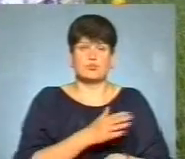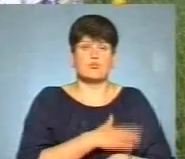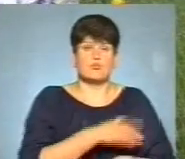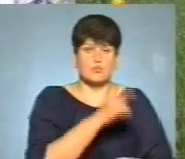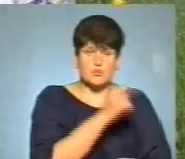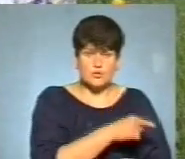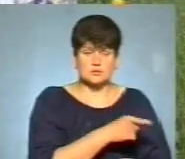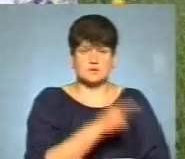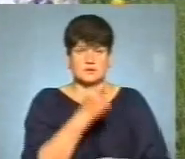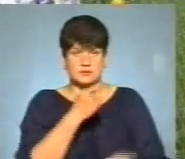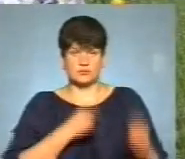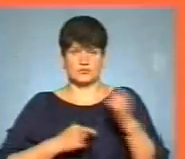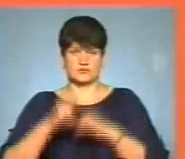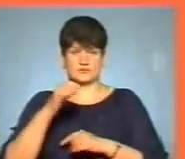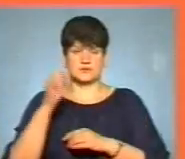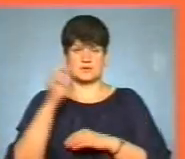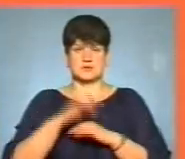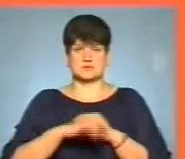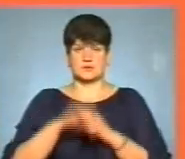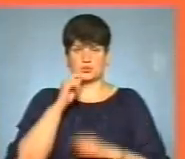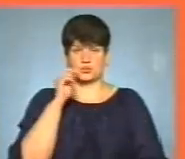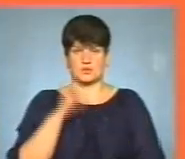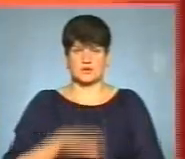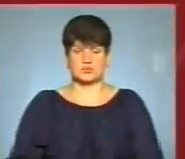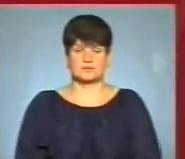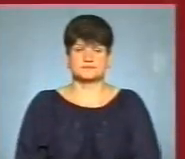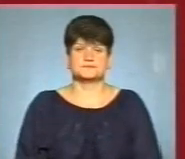звільнув, так скажем, на Західну Україну.